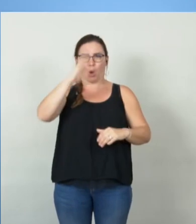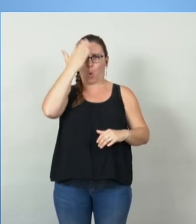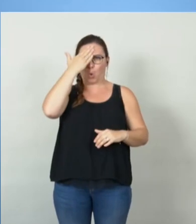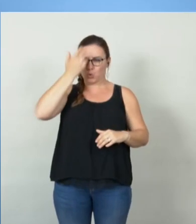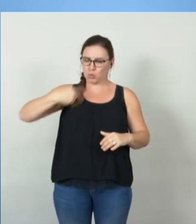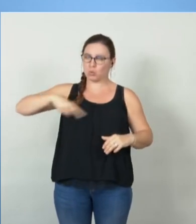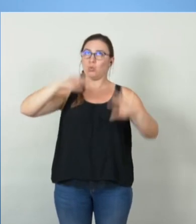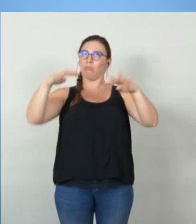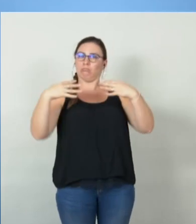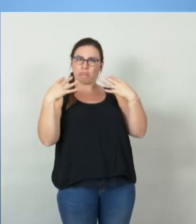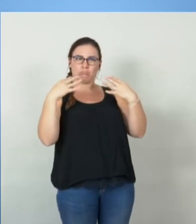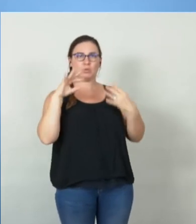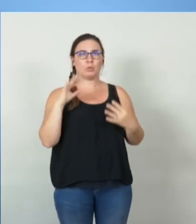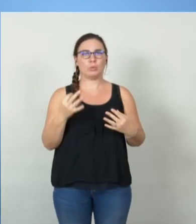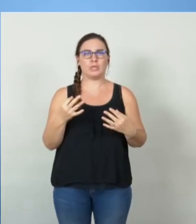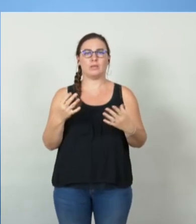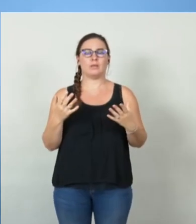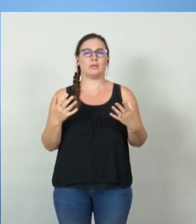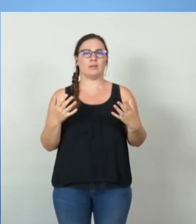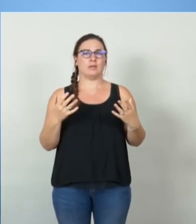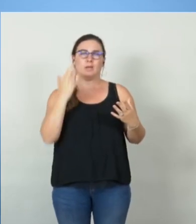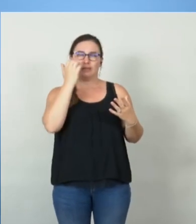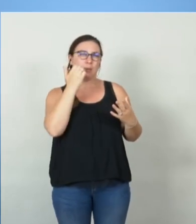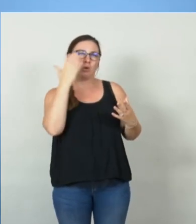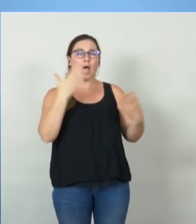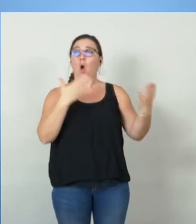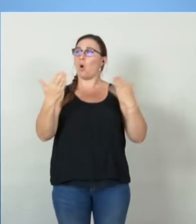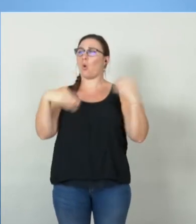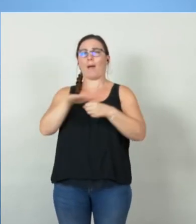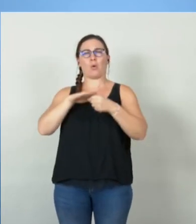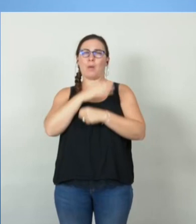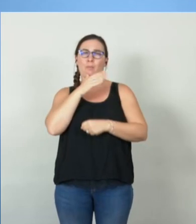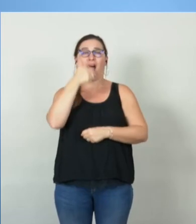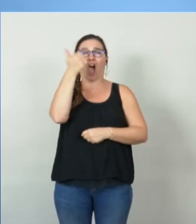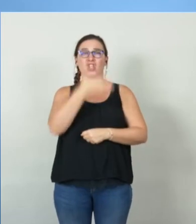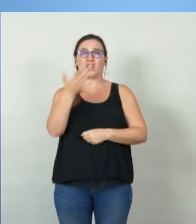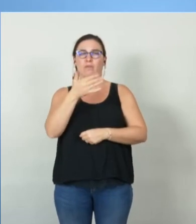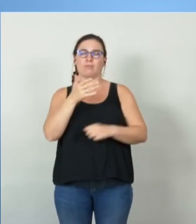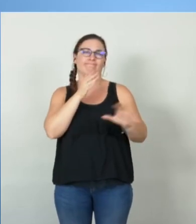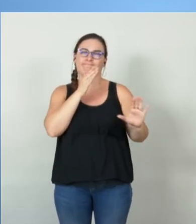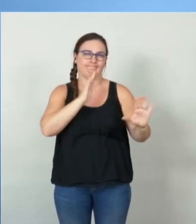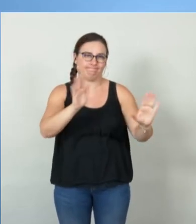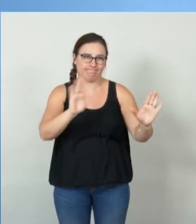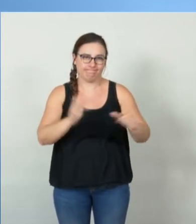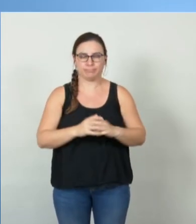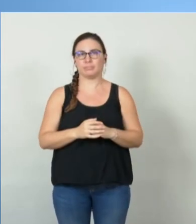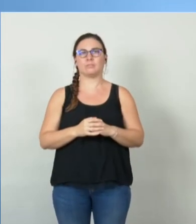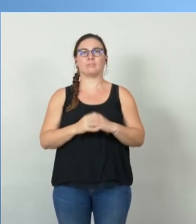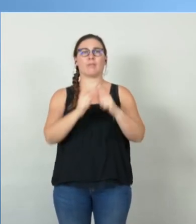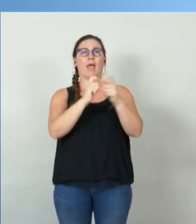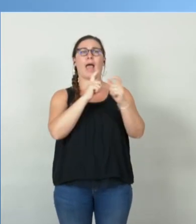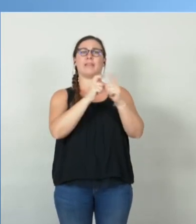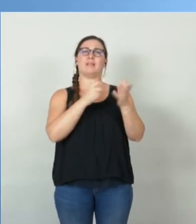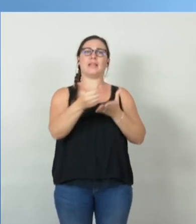donc c'est pour simplement vous dire que tout n'est pas comparable à partir d'un seul chiffre concernant les indemnités d'élus